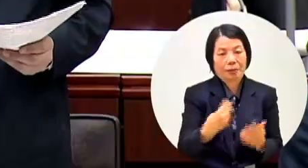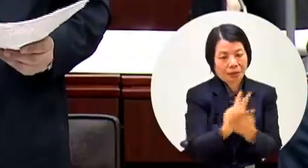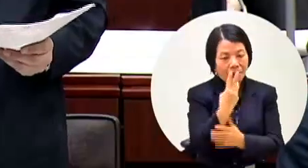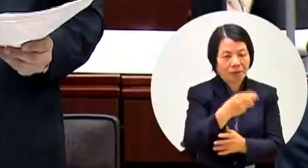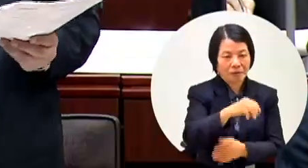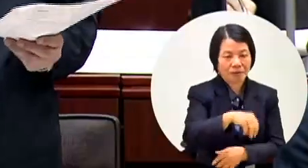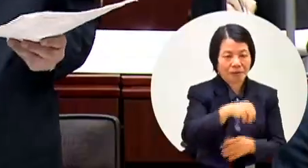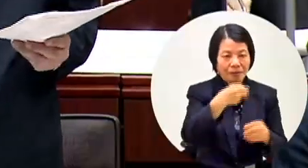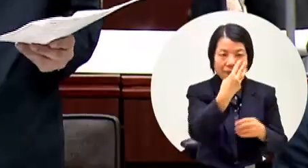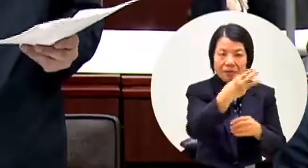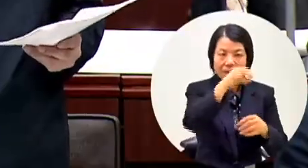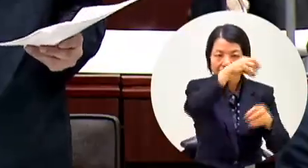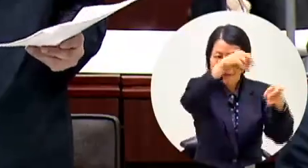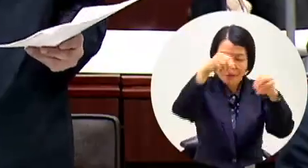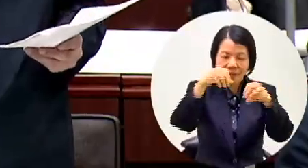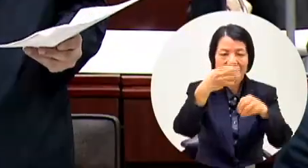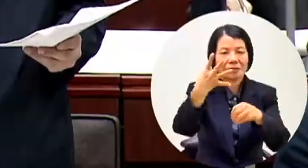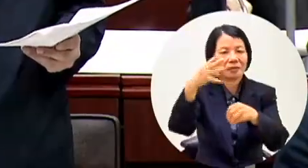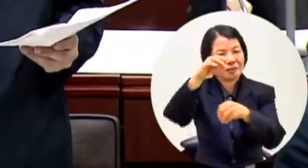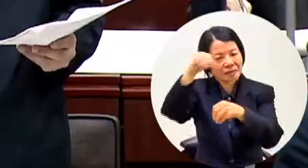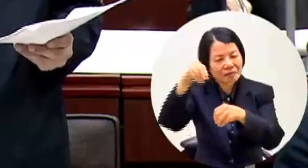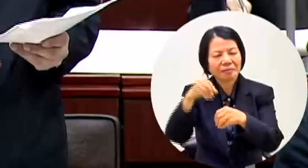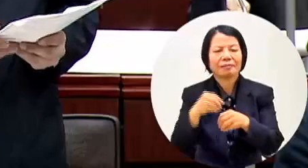爱，因为我们知道我们没什么钱。